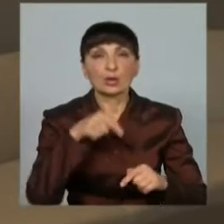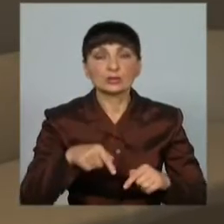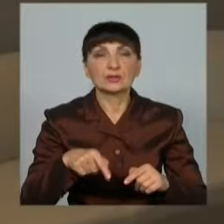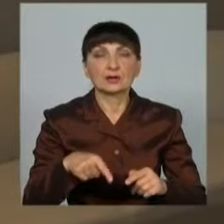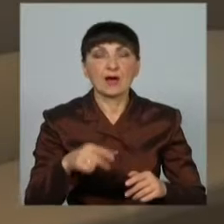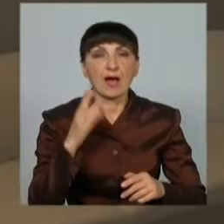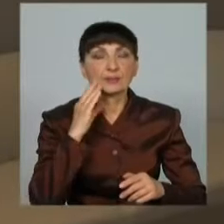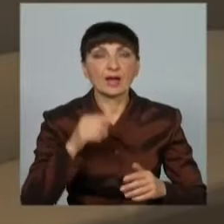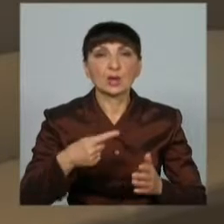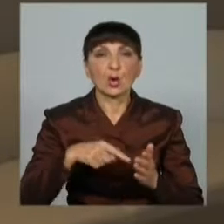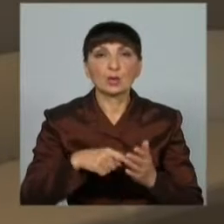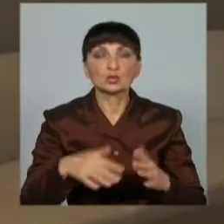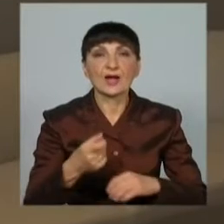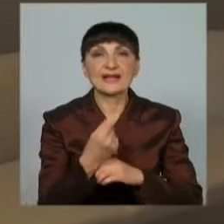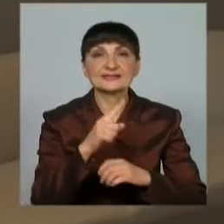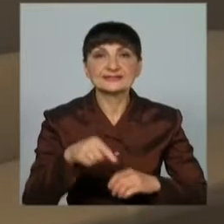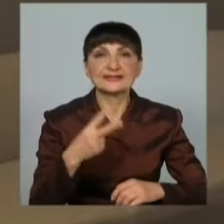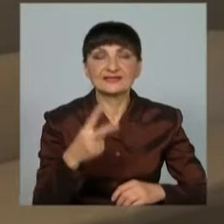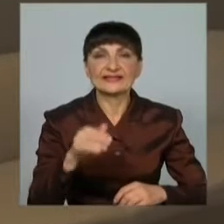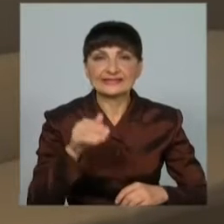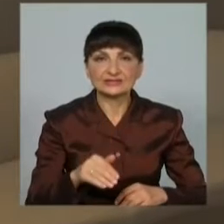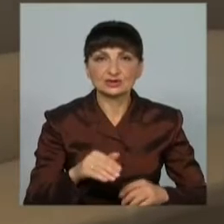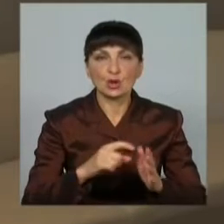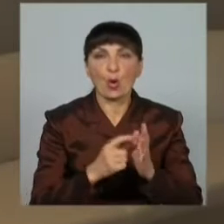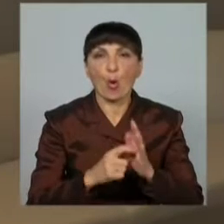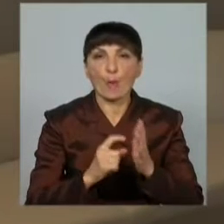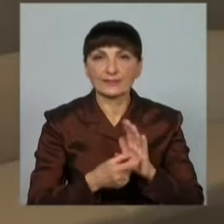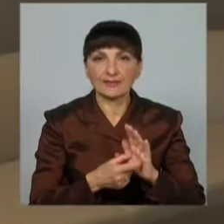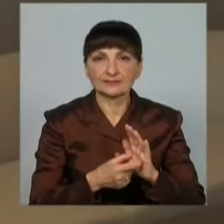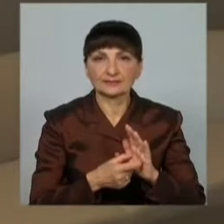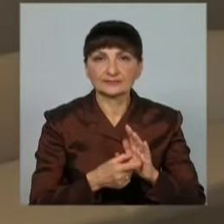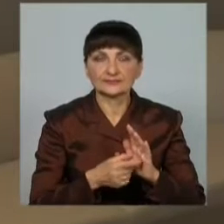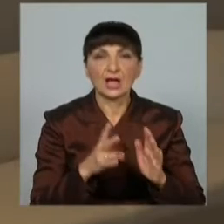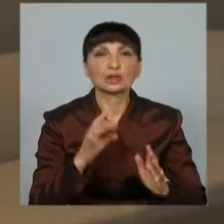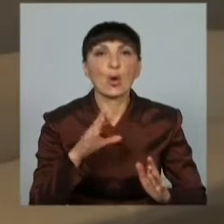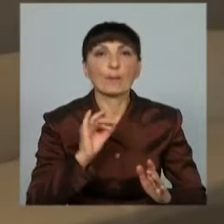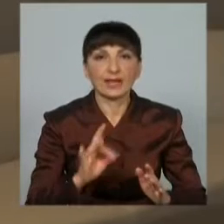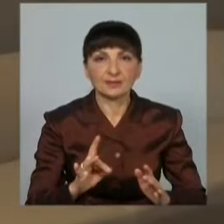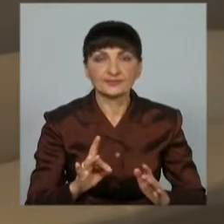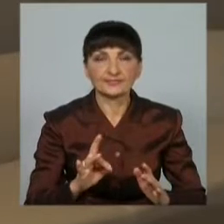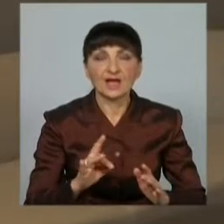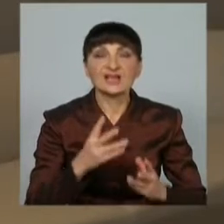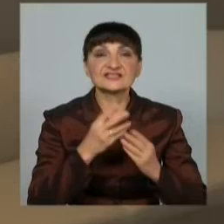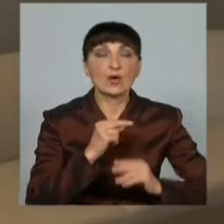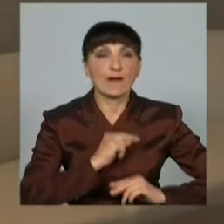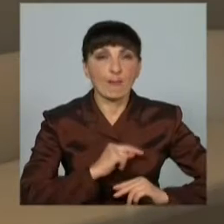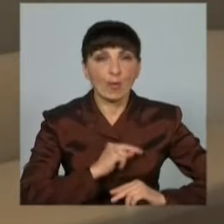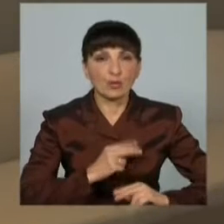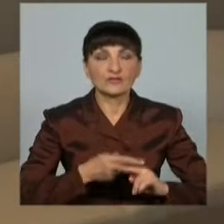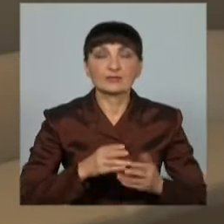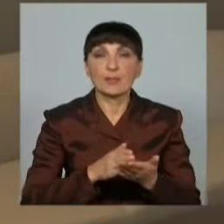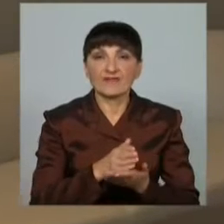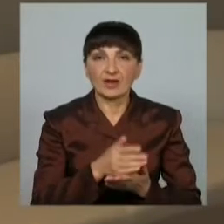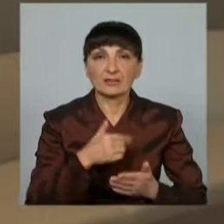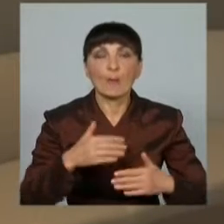Алматы составляет 11,2 тысячи номеров. Вот. А свою работу в данном направлении